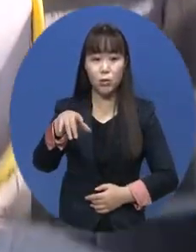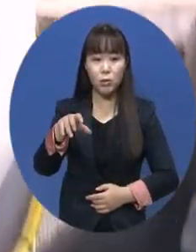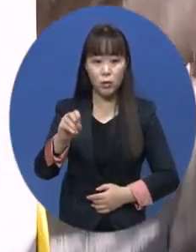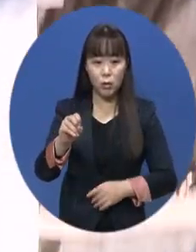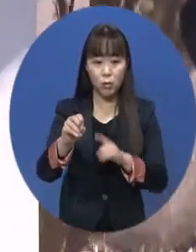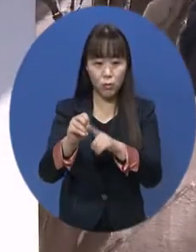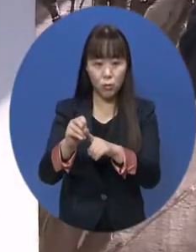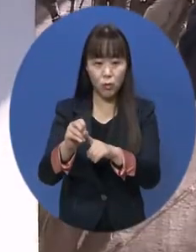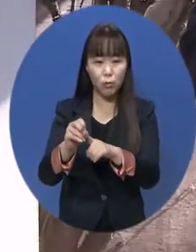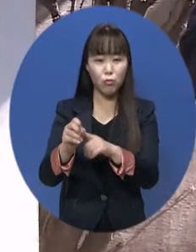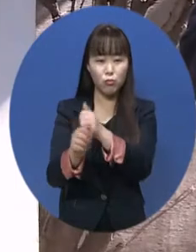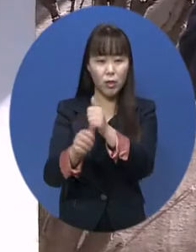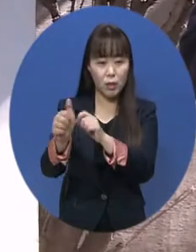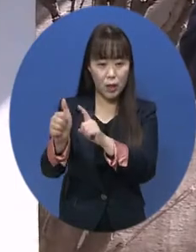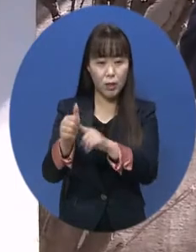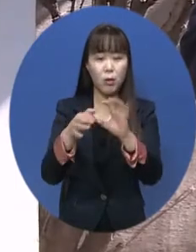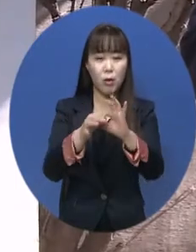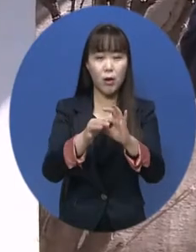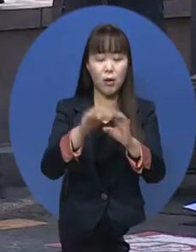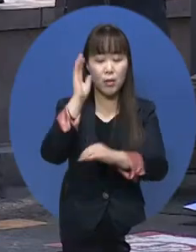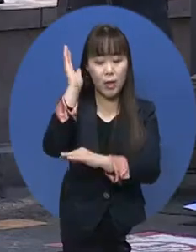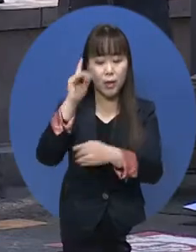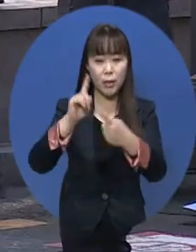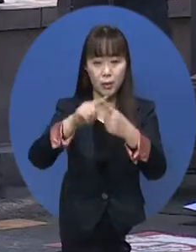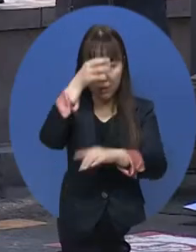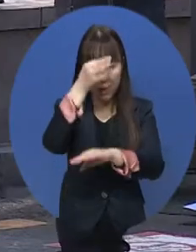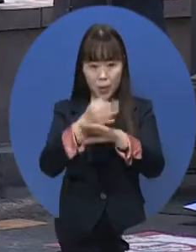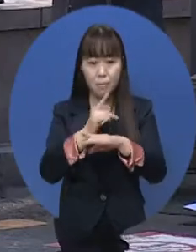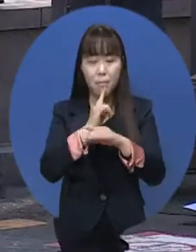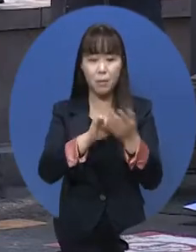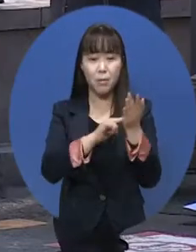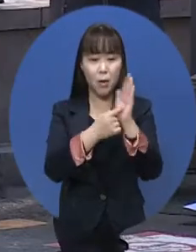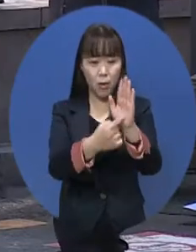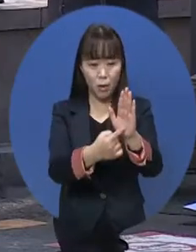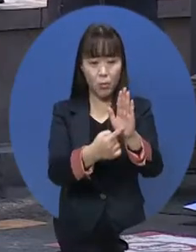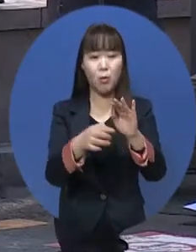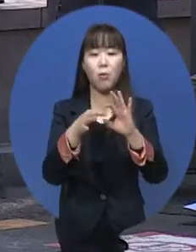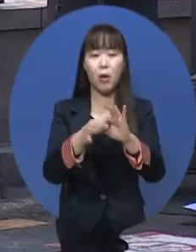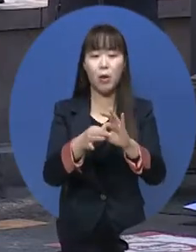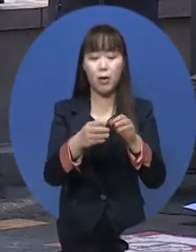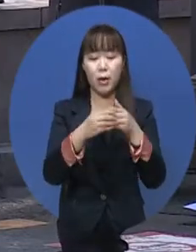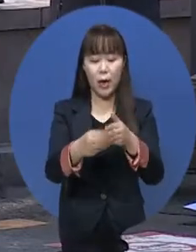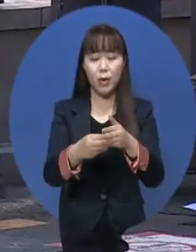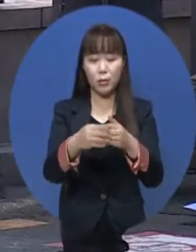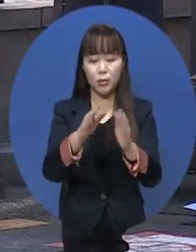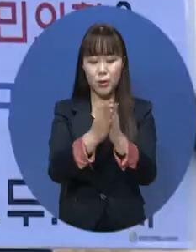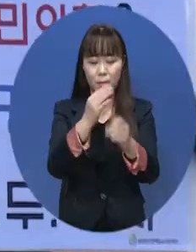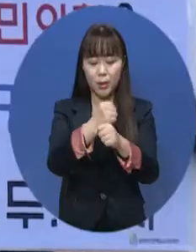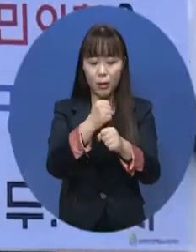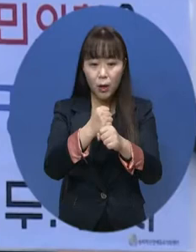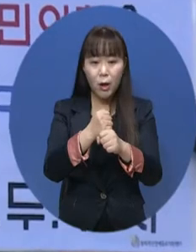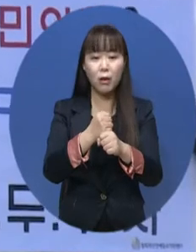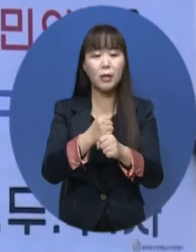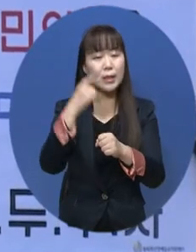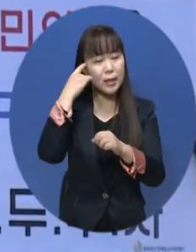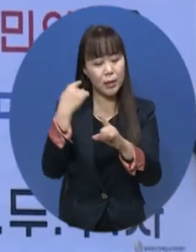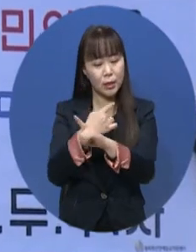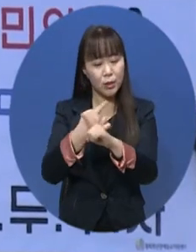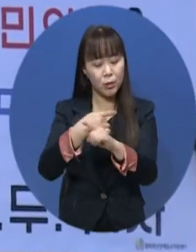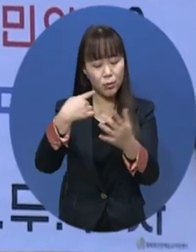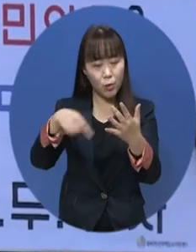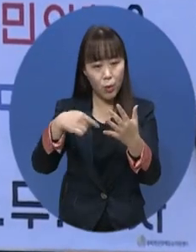위원장은 조현병 발언에 대해 사과하고 장애인식 개선 가이드북 제작과 인식교육 실시 등의